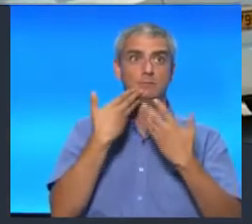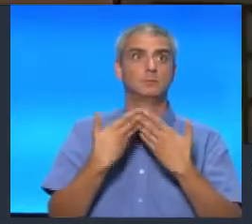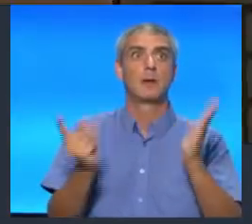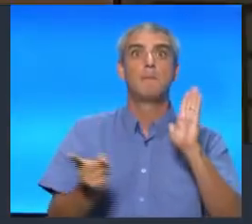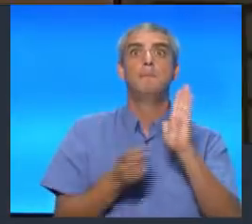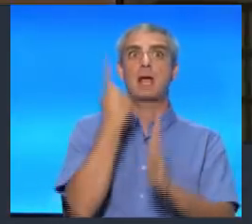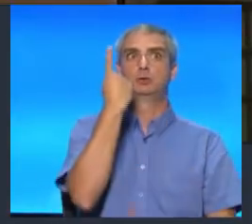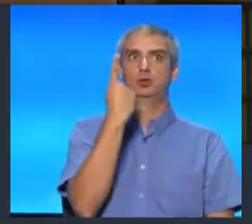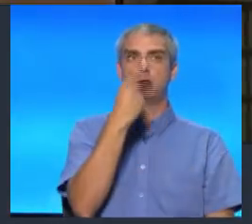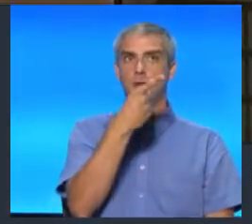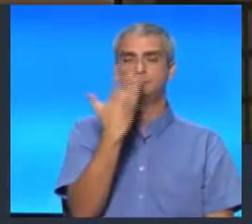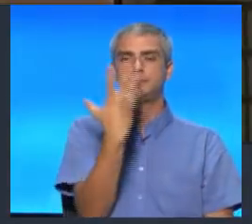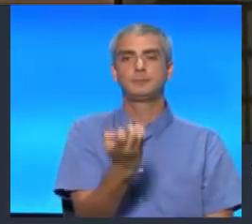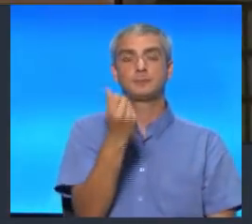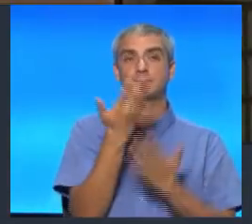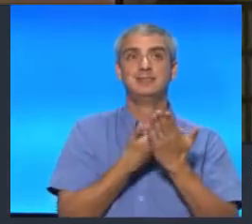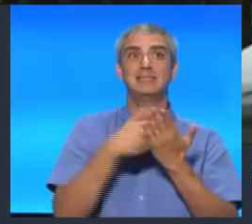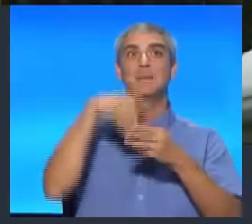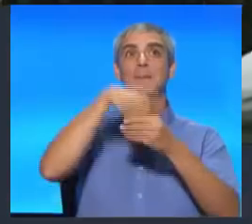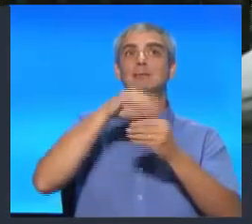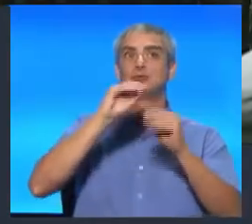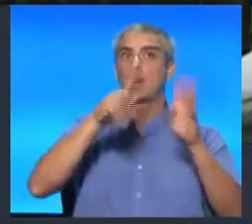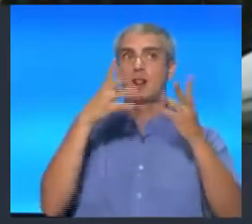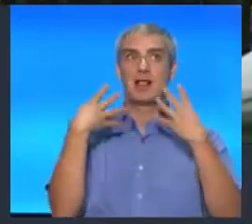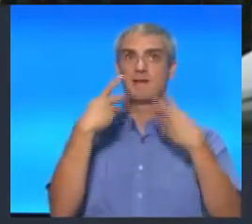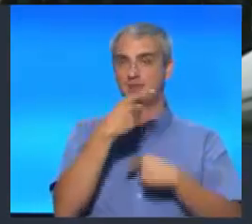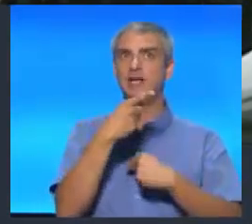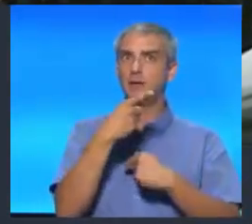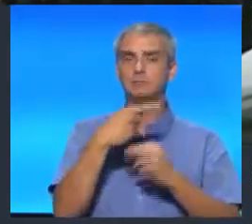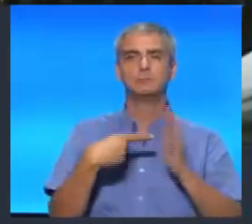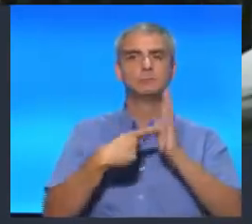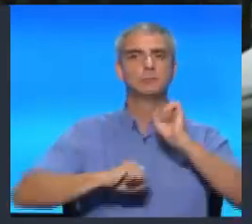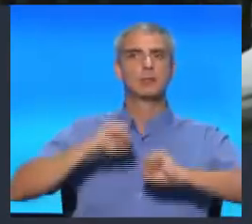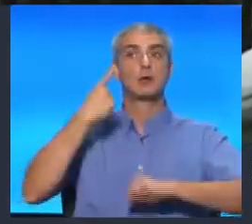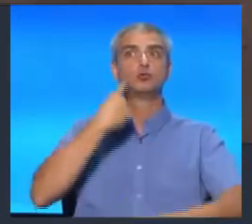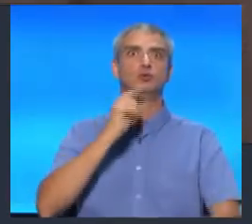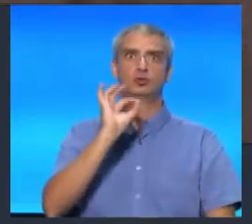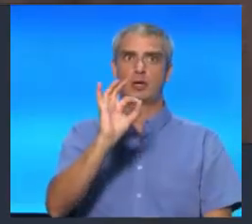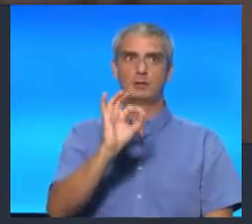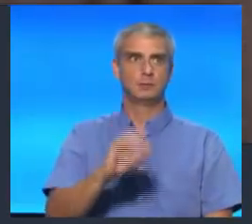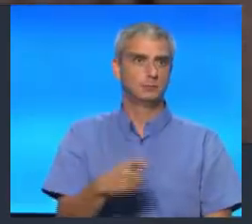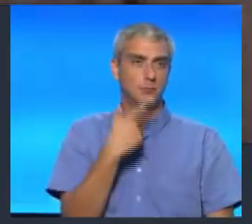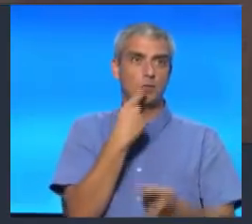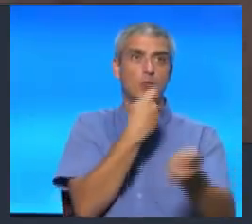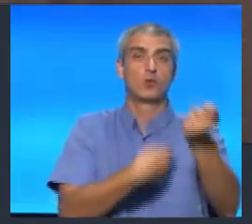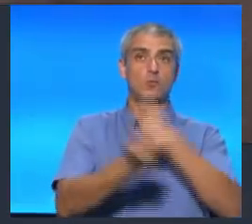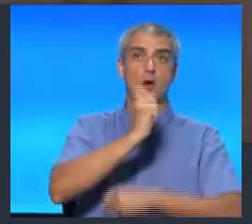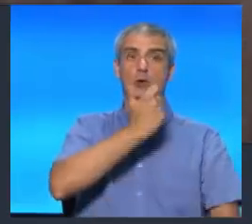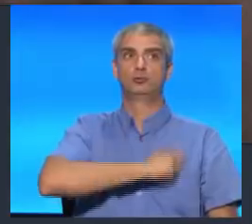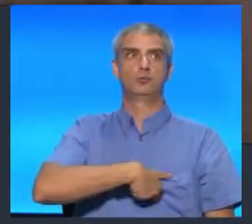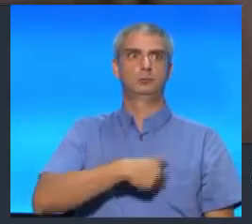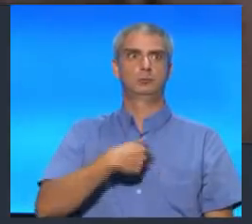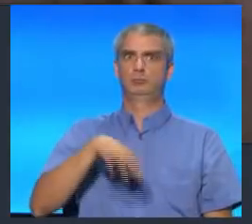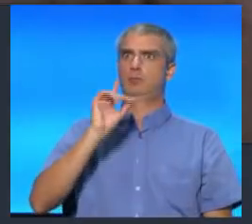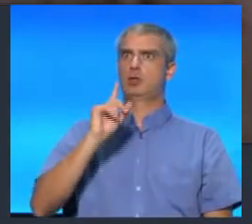הראשונה הקלטות ומסמכים פנימיים של המועצה החושפים התנהלות מושחתת לכאורה. ובתמורה, ראש המועצה, פתאום אנחנו